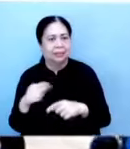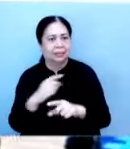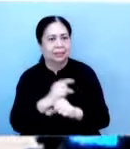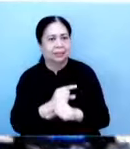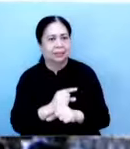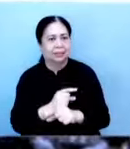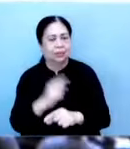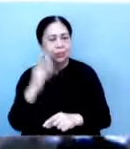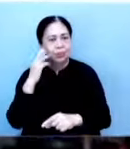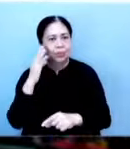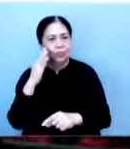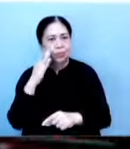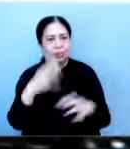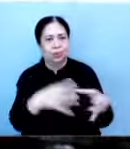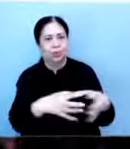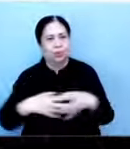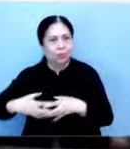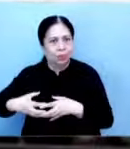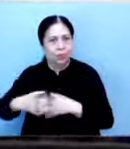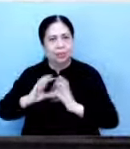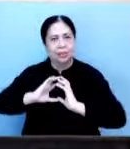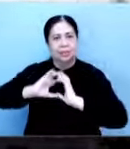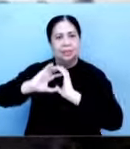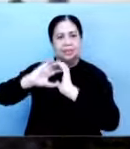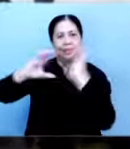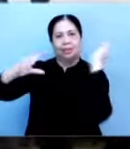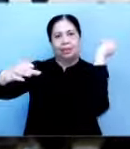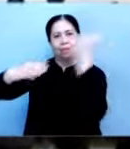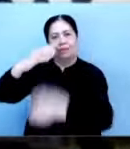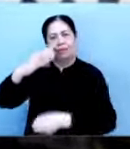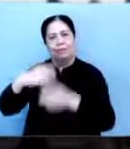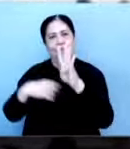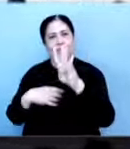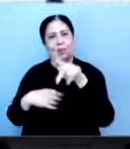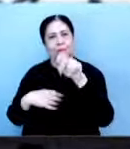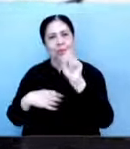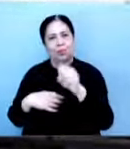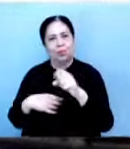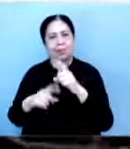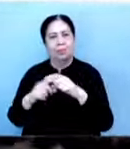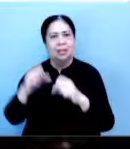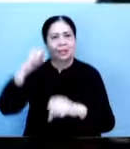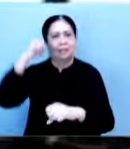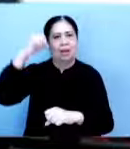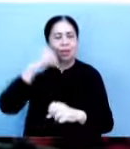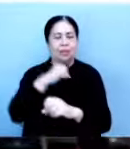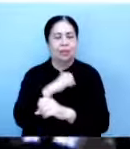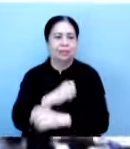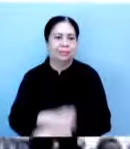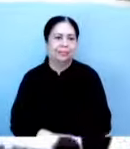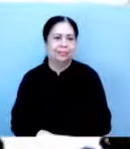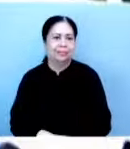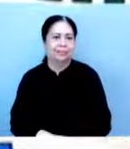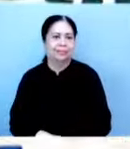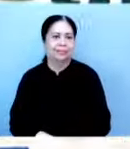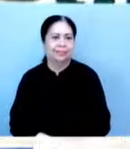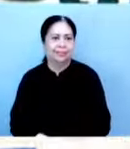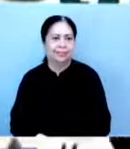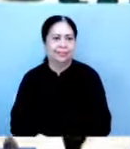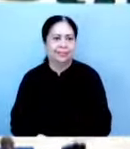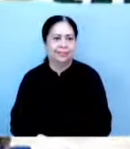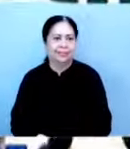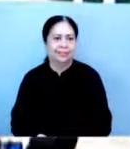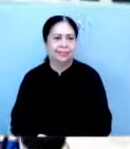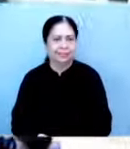bck ang bola saka ipinasok ang four point shot na may kasama pang foul B will take the four